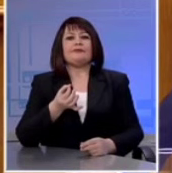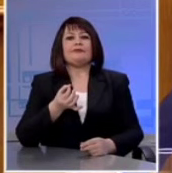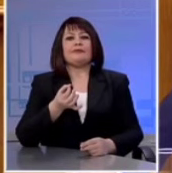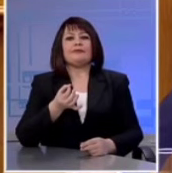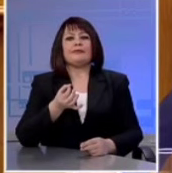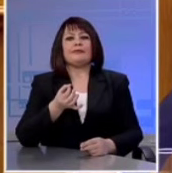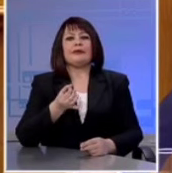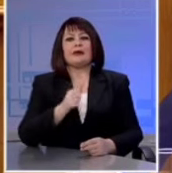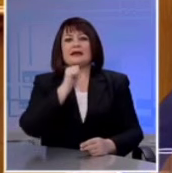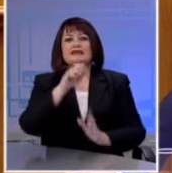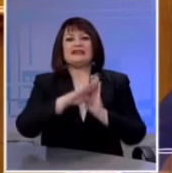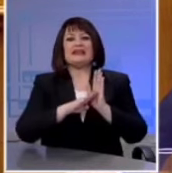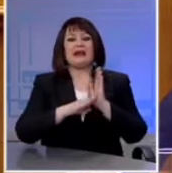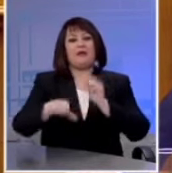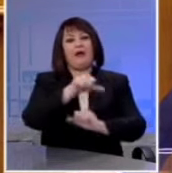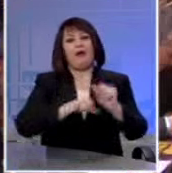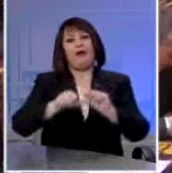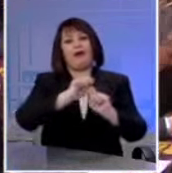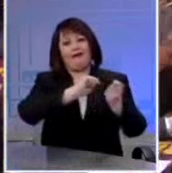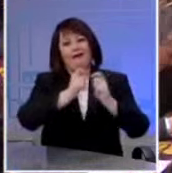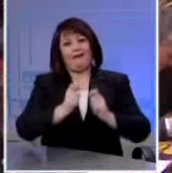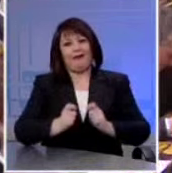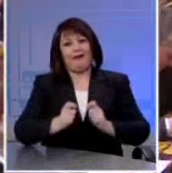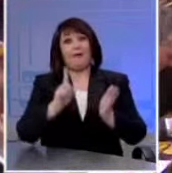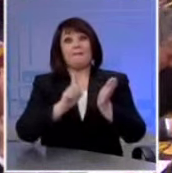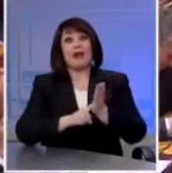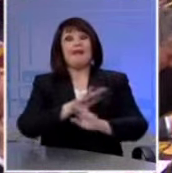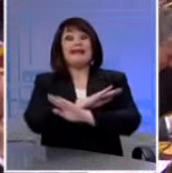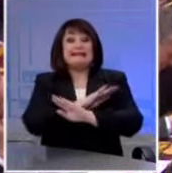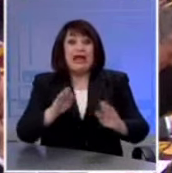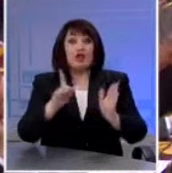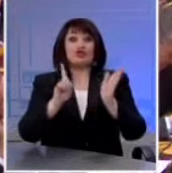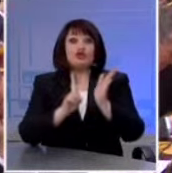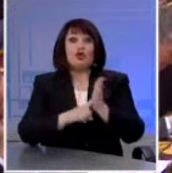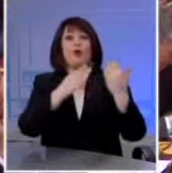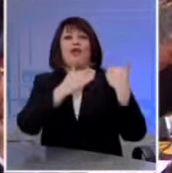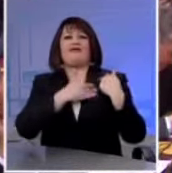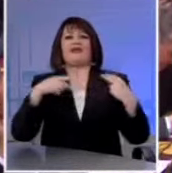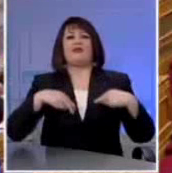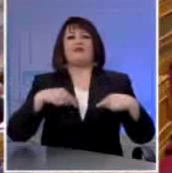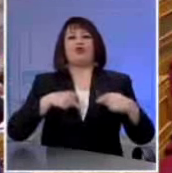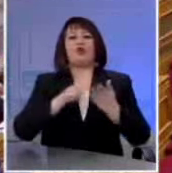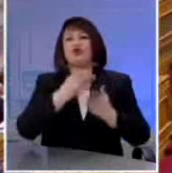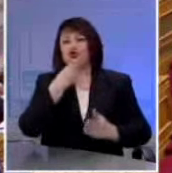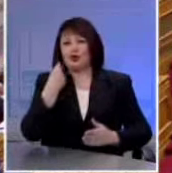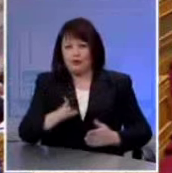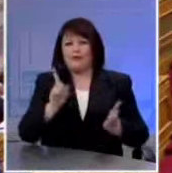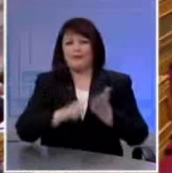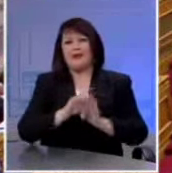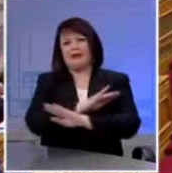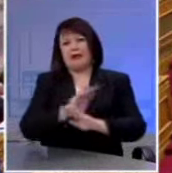ότι με τη συνταγματική αναθεώρηση πρέπει να τελειώσει οριστικά αυτή η ντροπή του νόμου περί ευθύνης υπουργών.